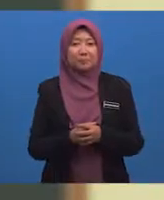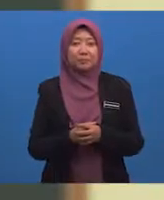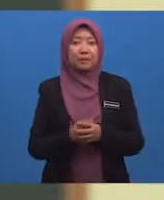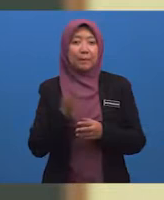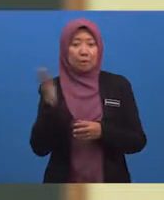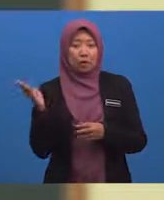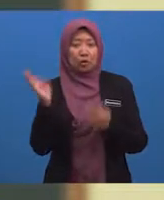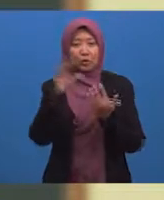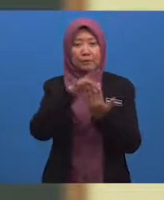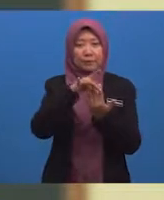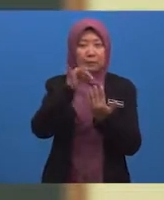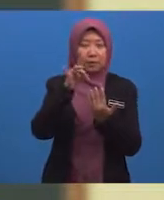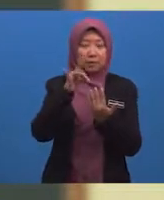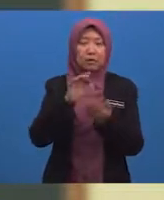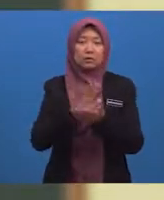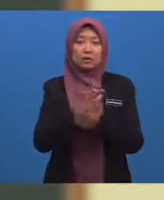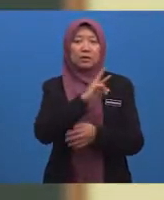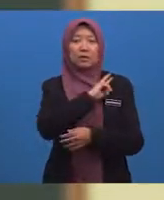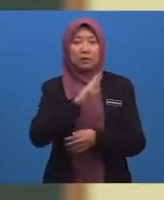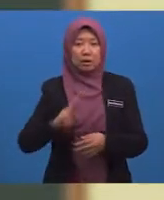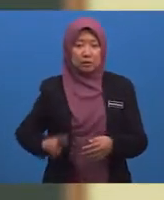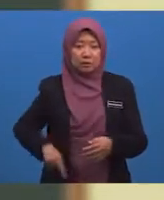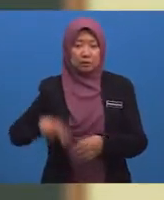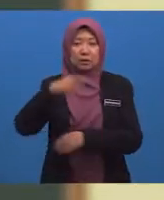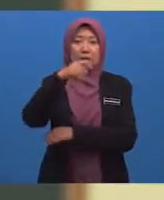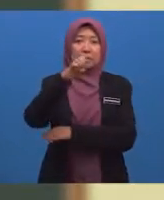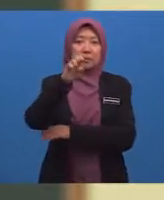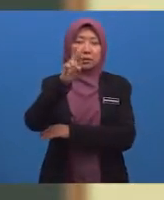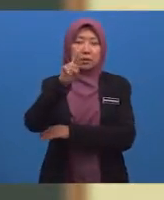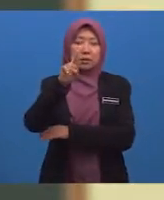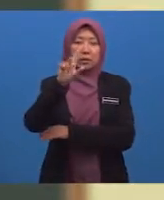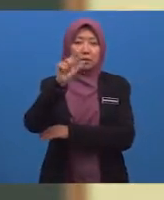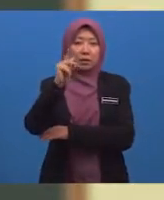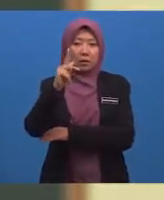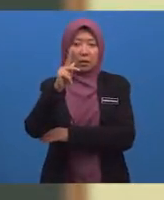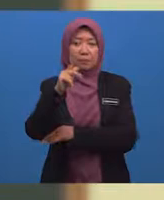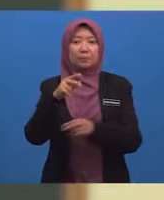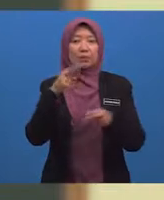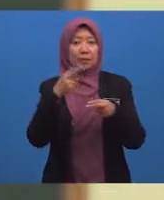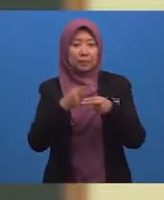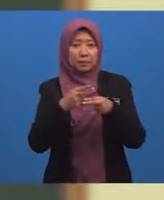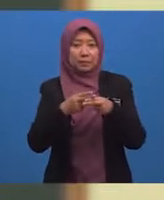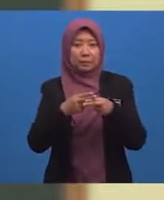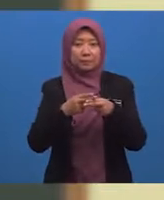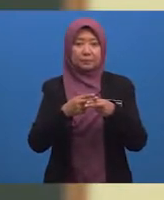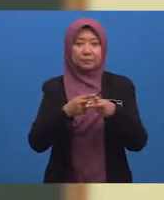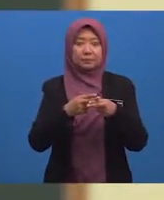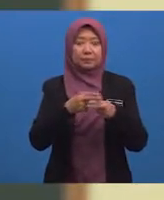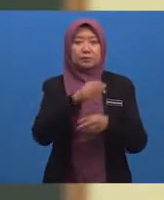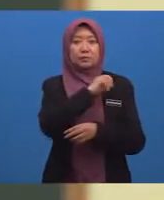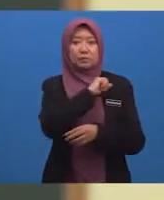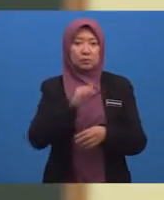Beliau telah dilantik menjadi Raja Perlak pada abad yang ke-6 Masihi dengan memakai